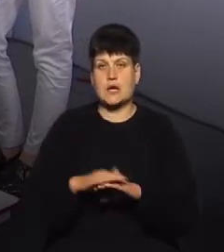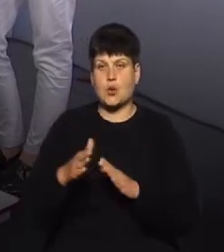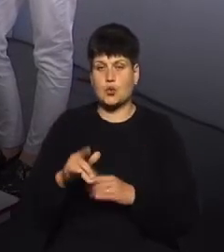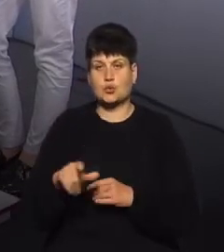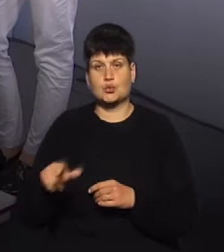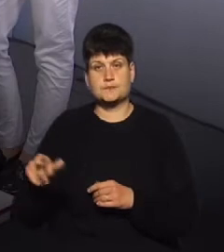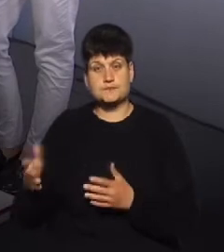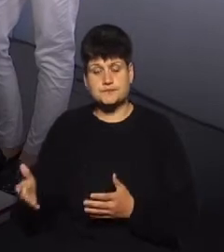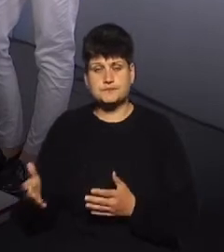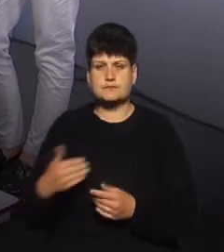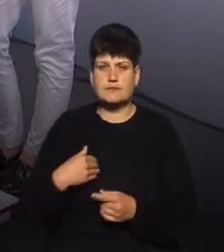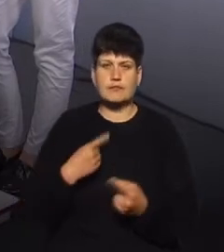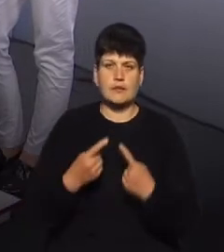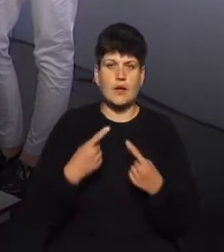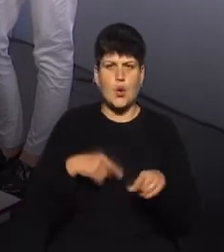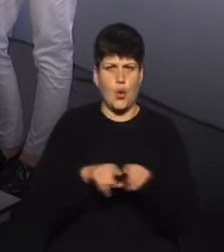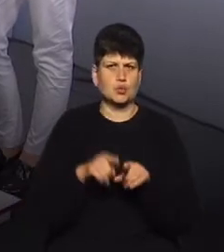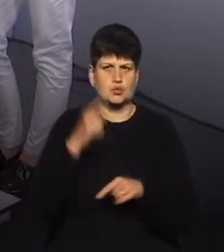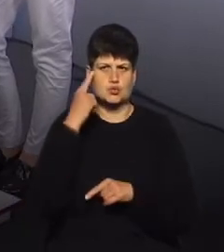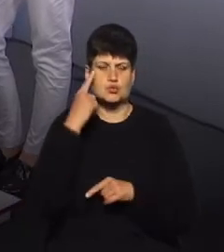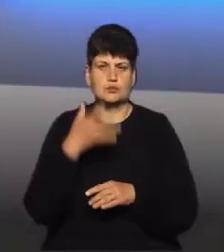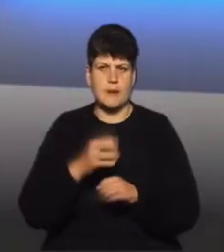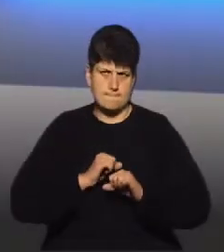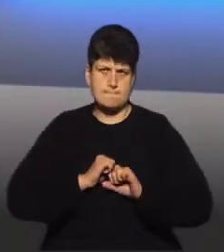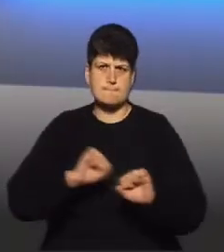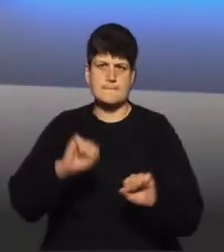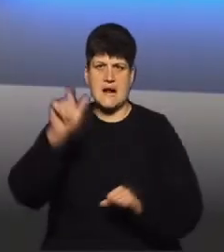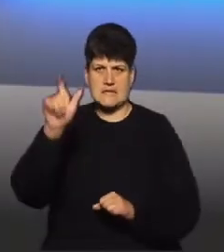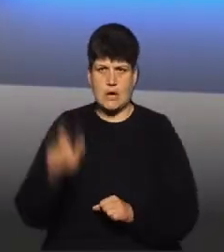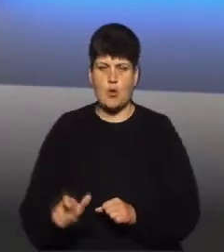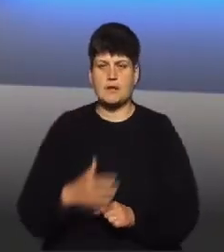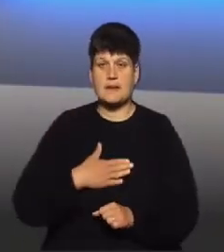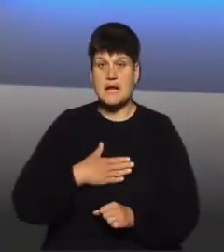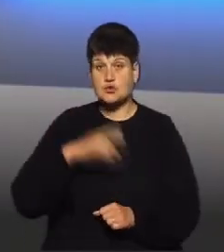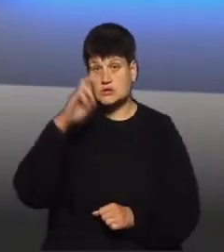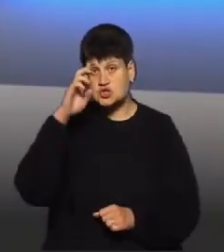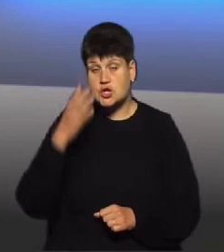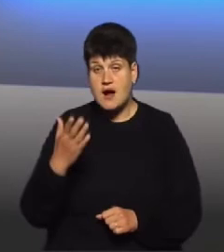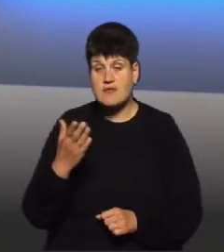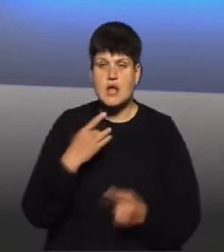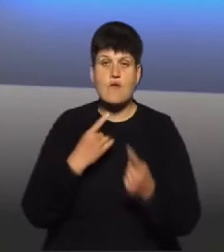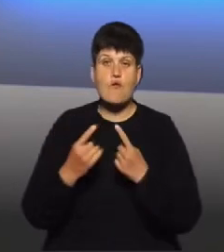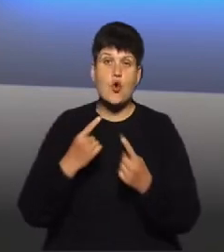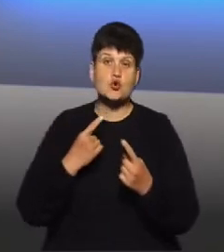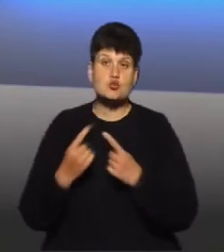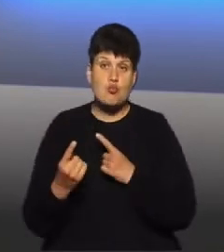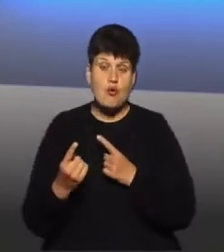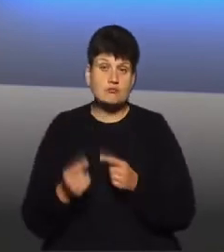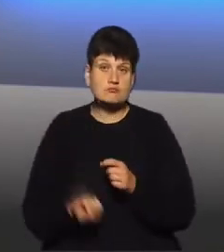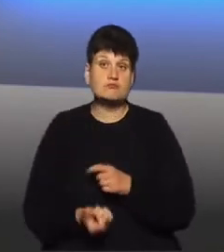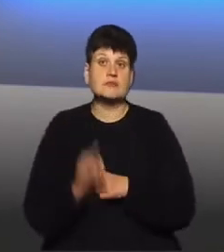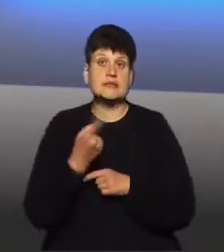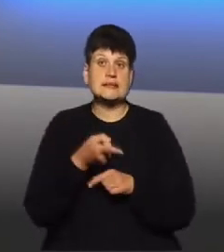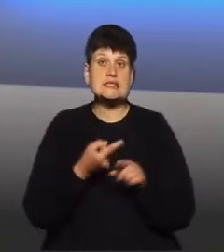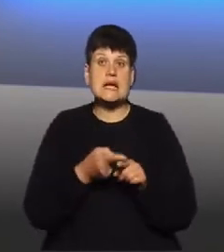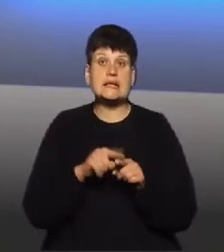з однодумцями такими, патріотами нашої держави. І десь в розмові виплила ця тема, і